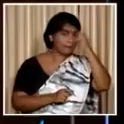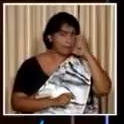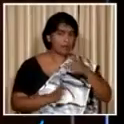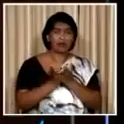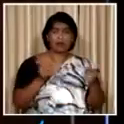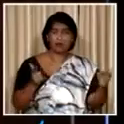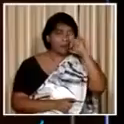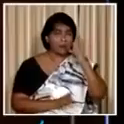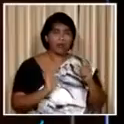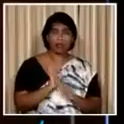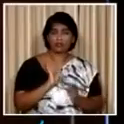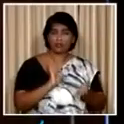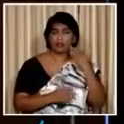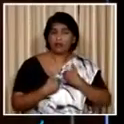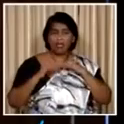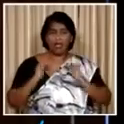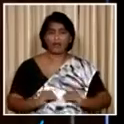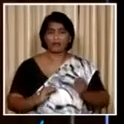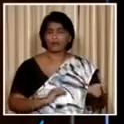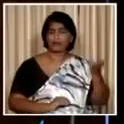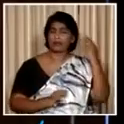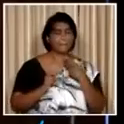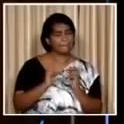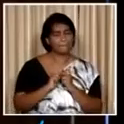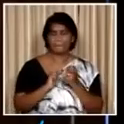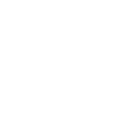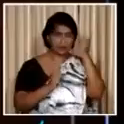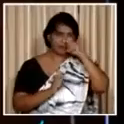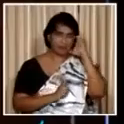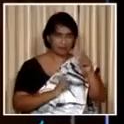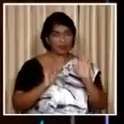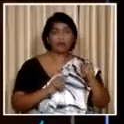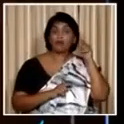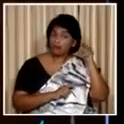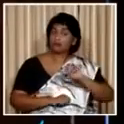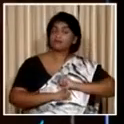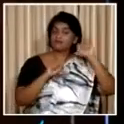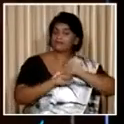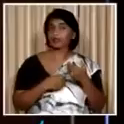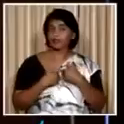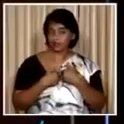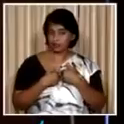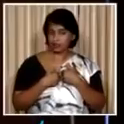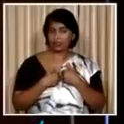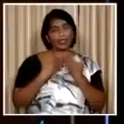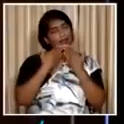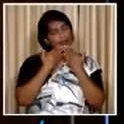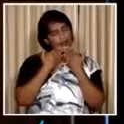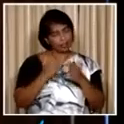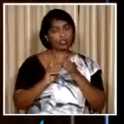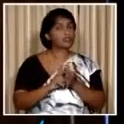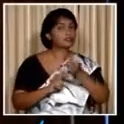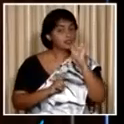වරායේ ලක්ෂ ගණන් පඩි අපිට වඩා වැඩි අපිට කමක් නැහැ ඒගොල්ලන්ට ලැබුණාට හැබැයි ඒගොල්ලොත් එදා උද්ඝෝෂණය කළා අපිට විරුද්ධව ස්තුති වෙන්න